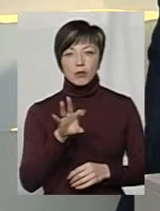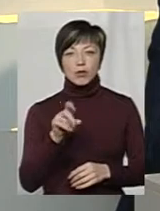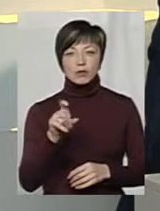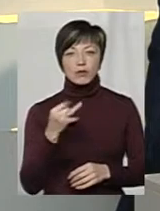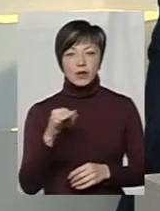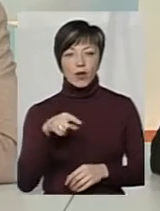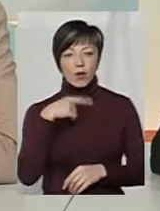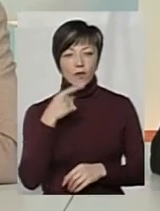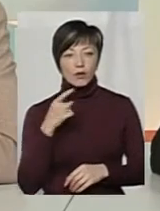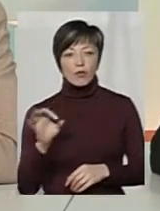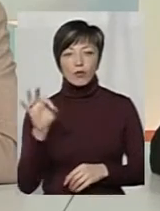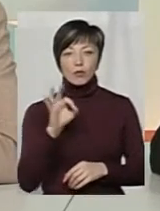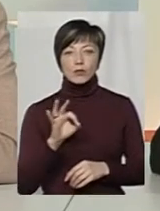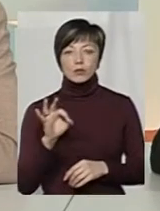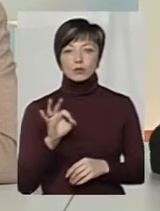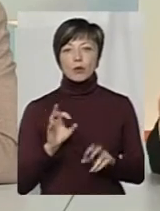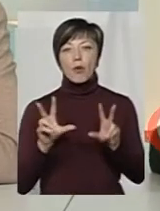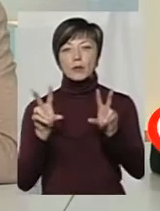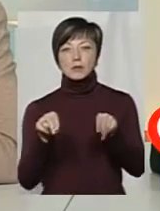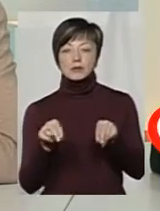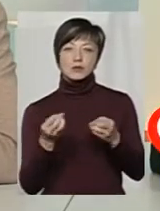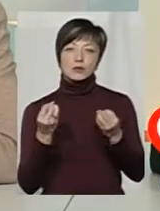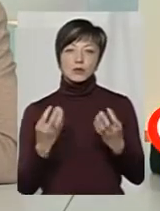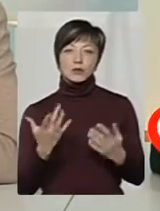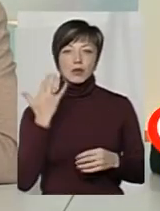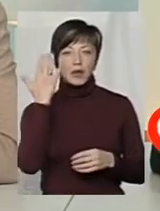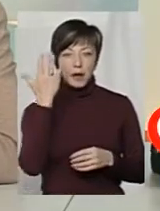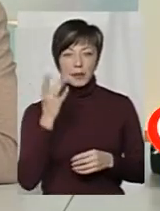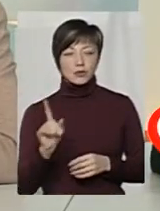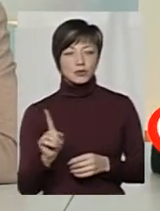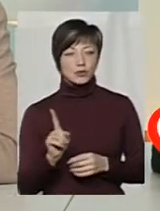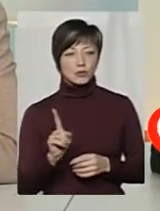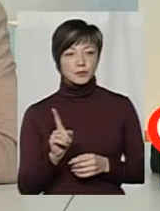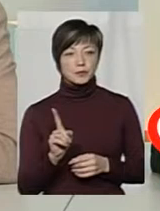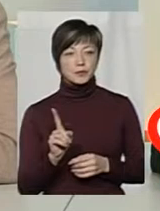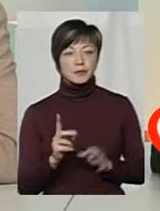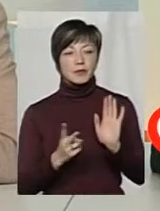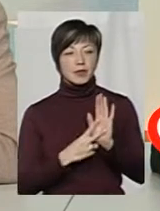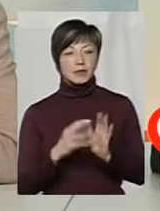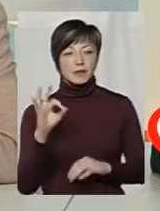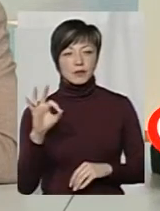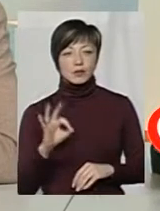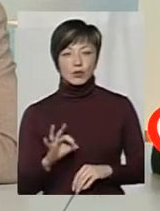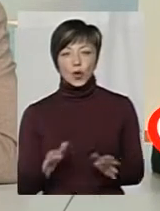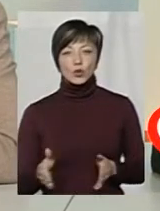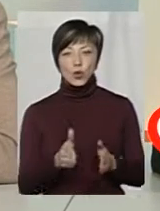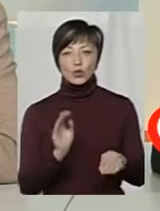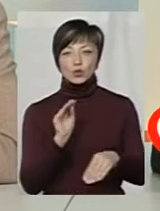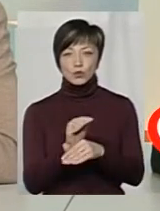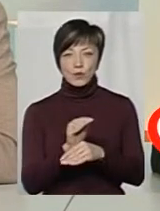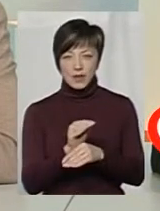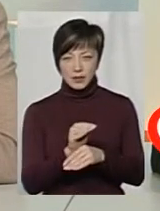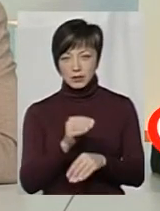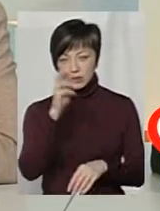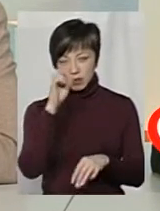адміністрації, говорив, це була чи обіцянка, чи просто намір, що 7% дорожньої субвенції